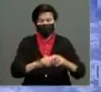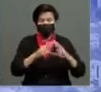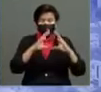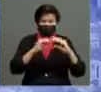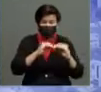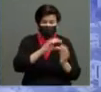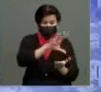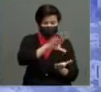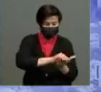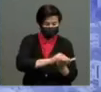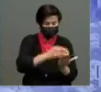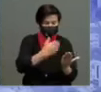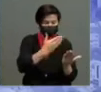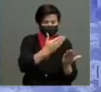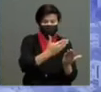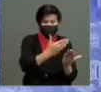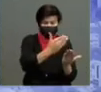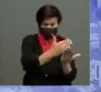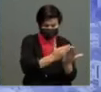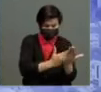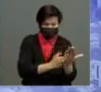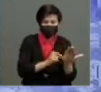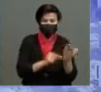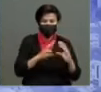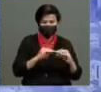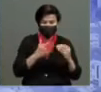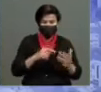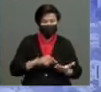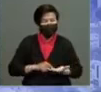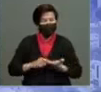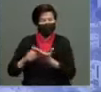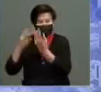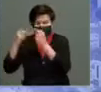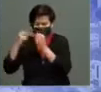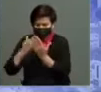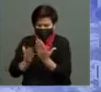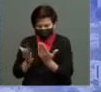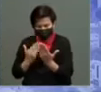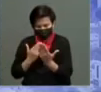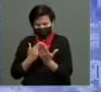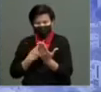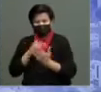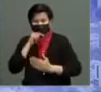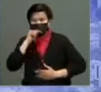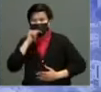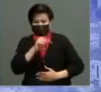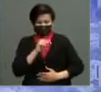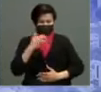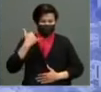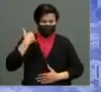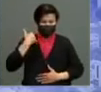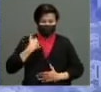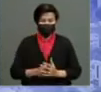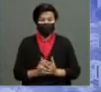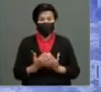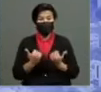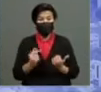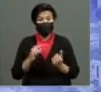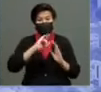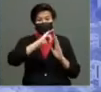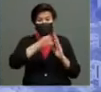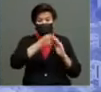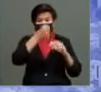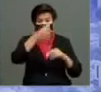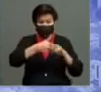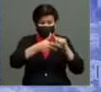รึกษากันตรงนี้ส่งตรงถึงท่านนายกรัฐมนตรีและท่านก็สั่งการหลายเรื่องด้วยตัวท่านเองนะครับตอนนี้ไม่ใช่แค่3จังหวัด